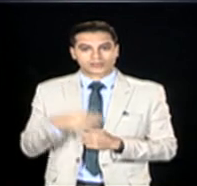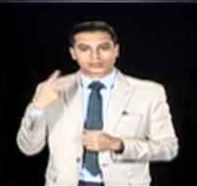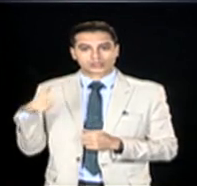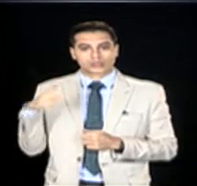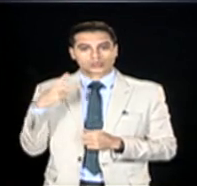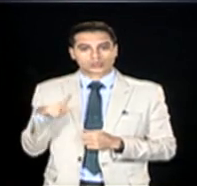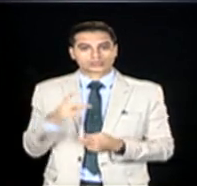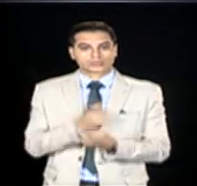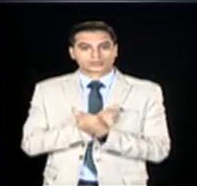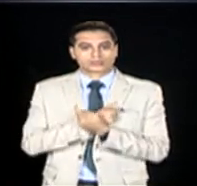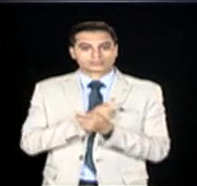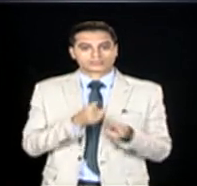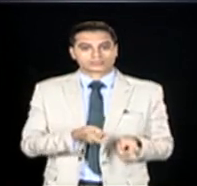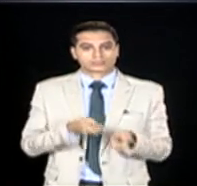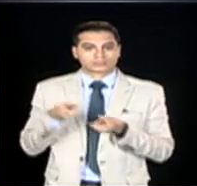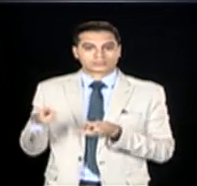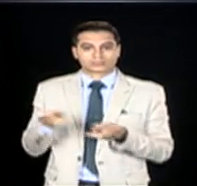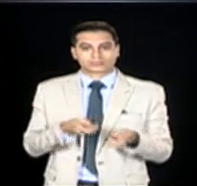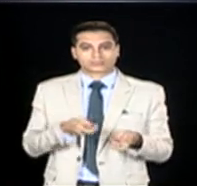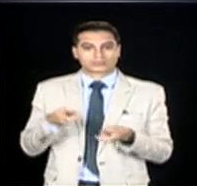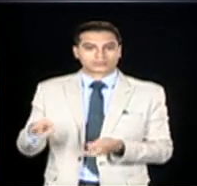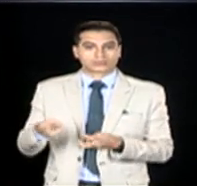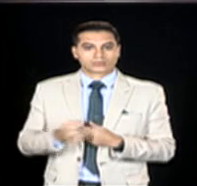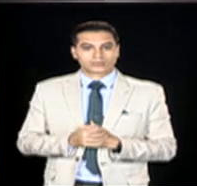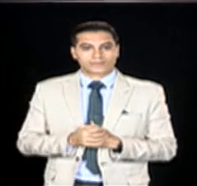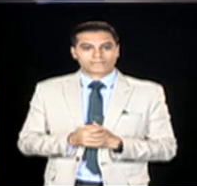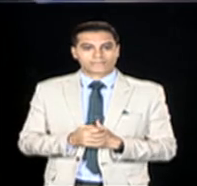22 مومياء ملكية.